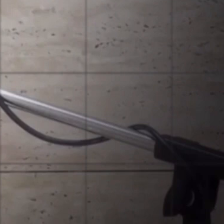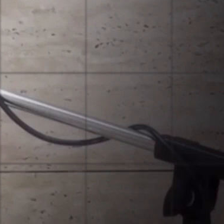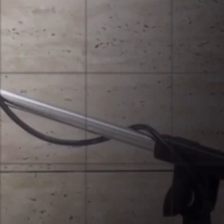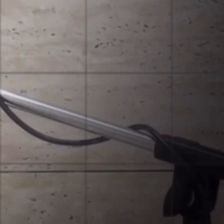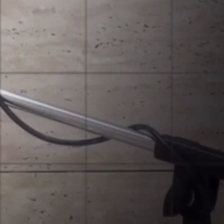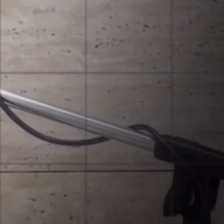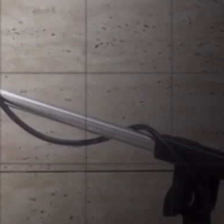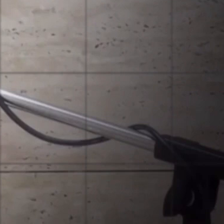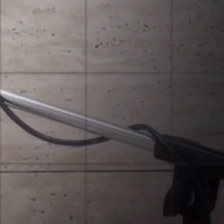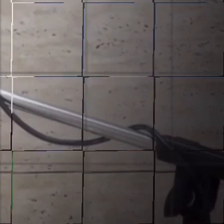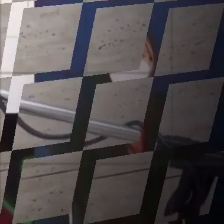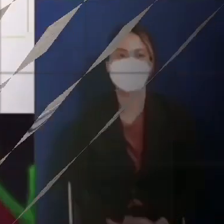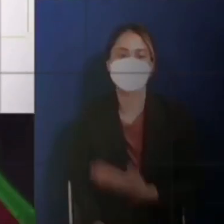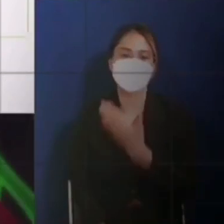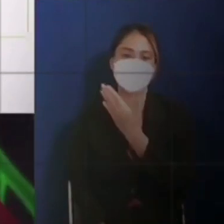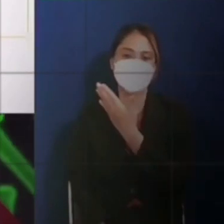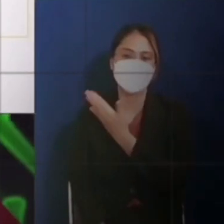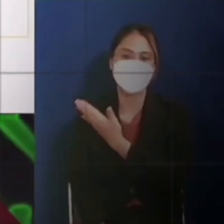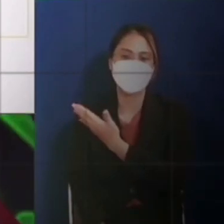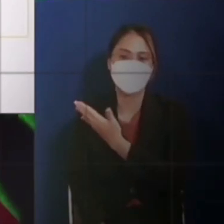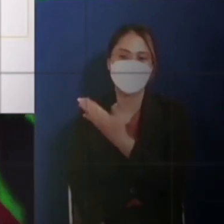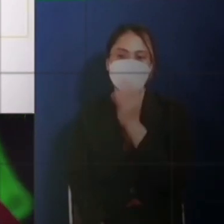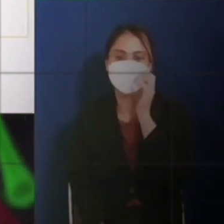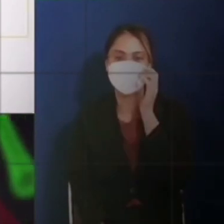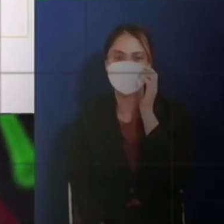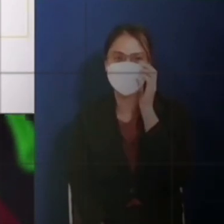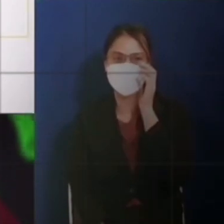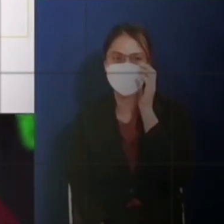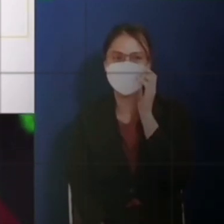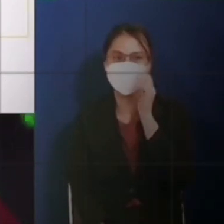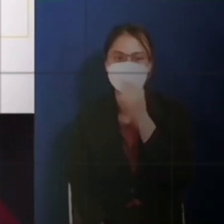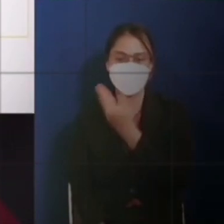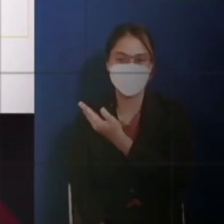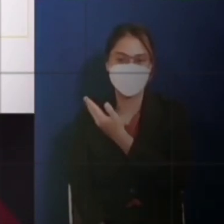ช่วยกันจัดมหากรรม รายนี้นะครับรายละเอียดก็เป็น